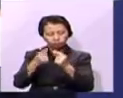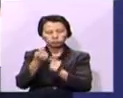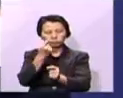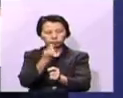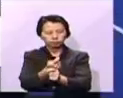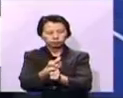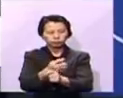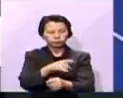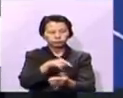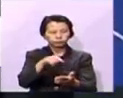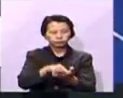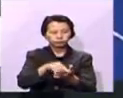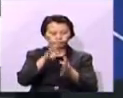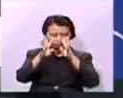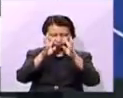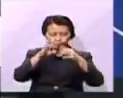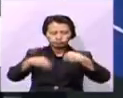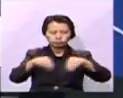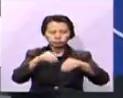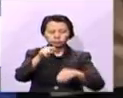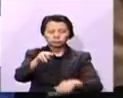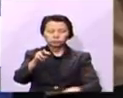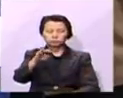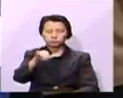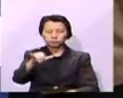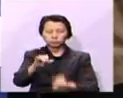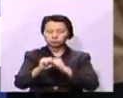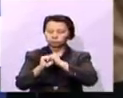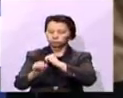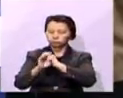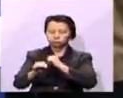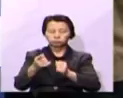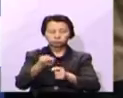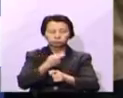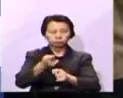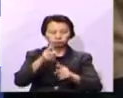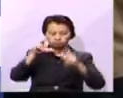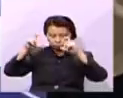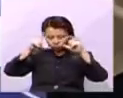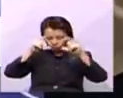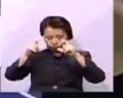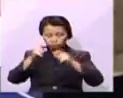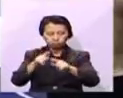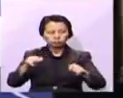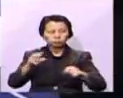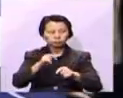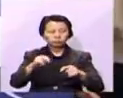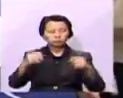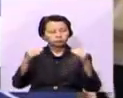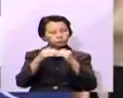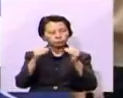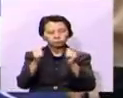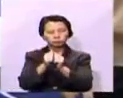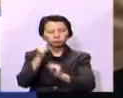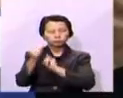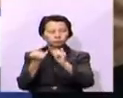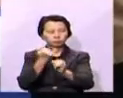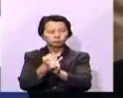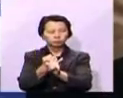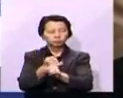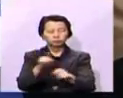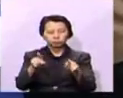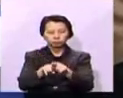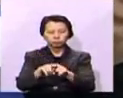ditetapkan. Inisiatif creativemarket.my itu sekaligus mengkomersialkan hasil seni fotografi tempatan setanding platform antarabangsa